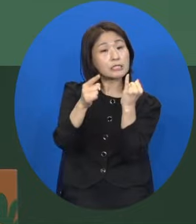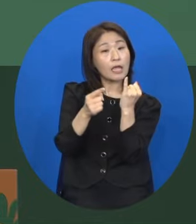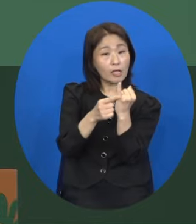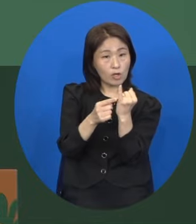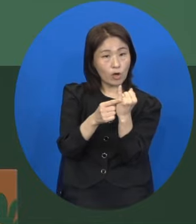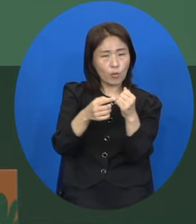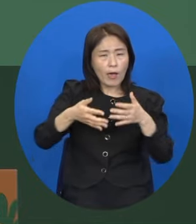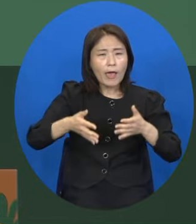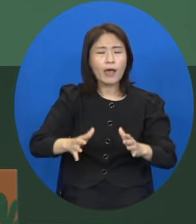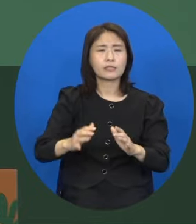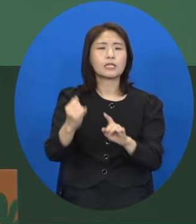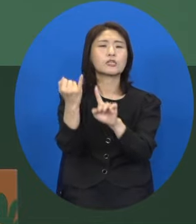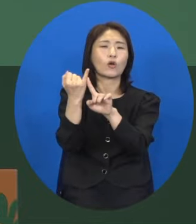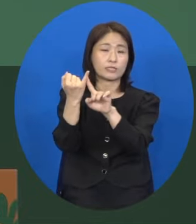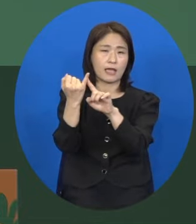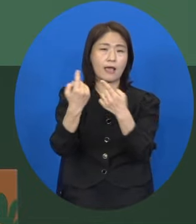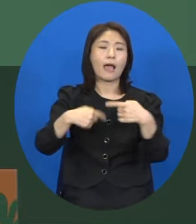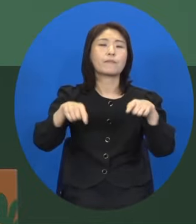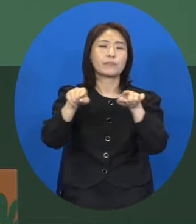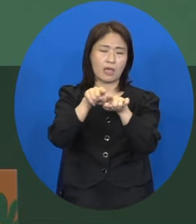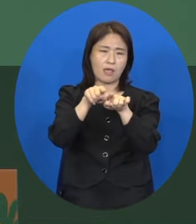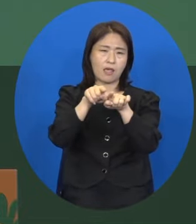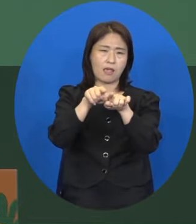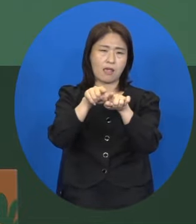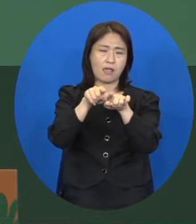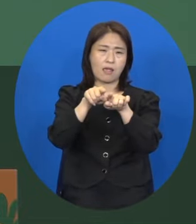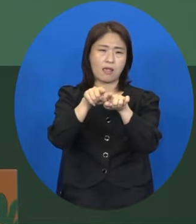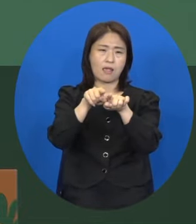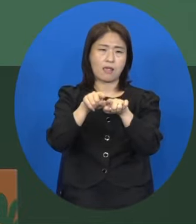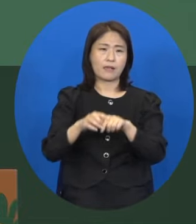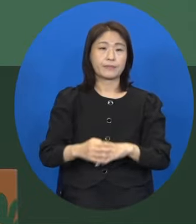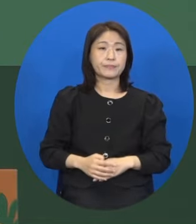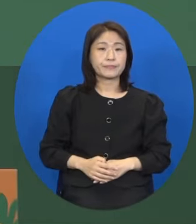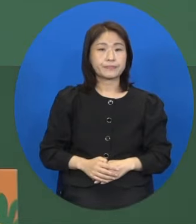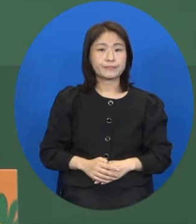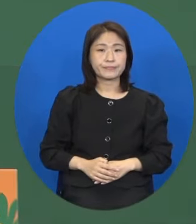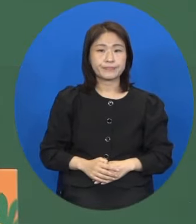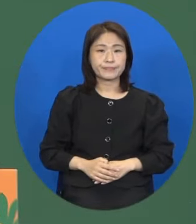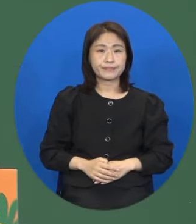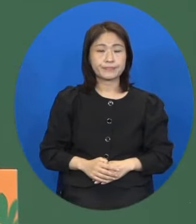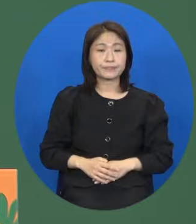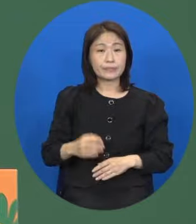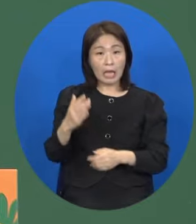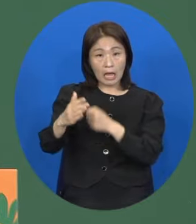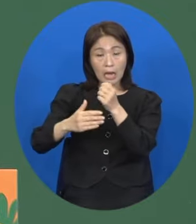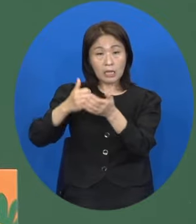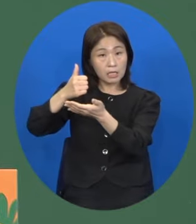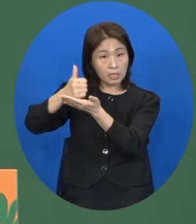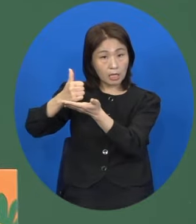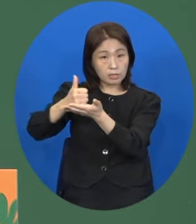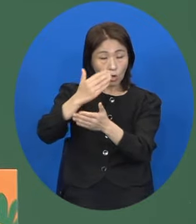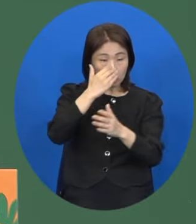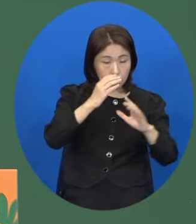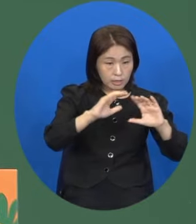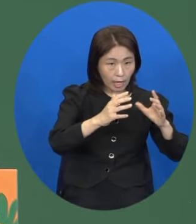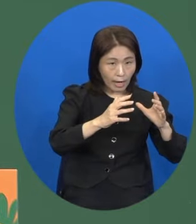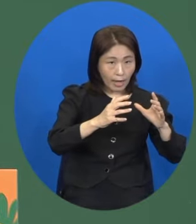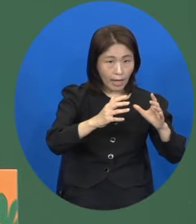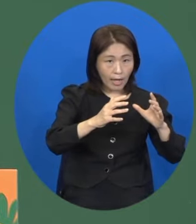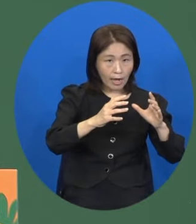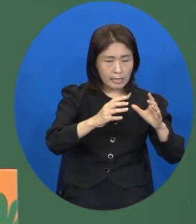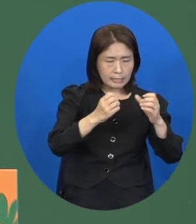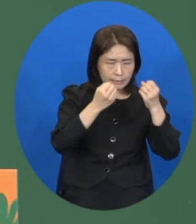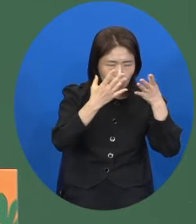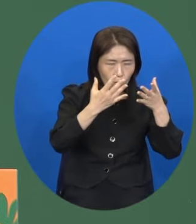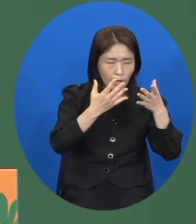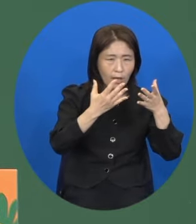여인과 해산하는 여인이 함께 있으며, 이 구절은 하나님께서 이스라엘을 새롭게 만드시고 앞으로도